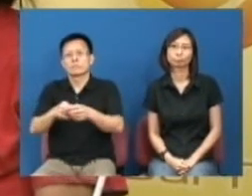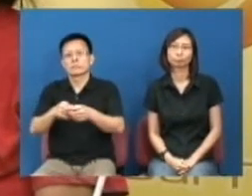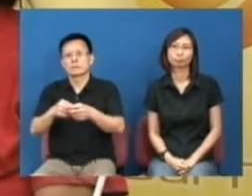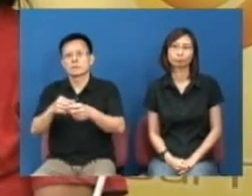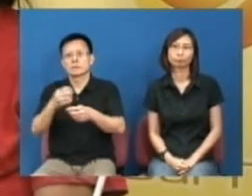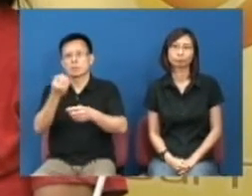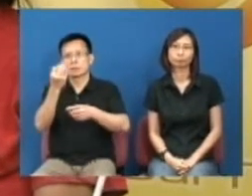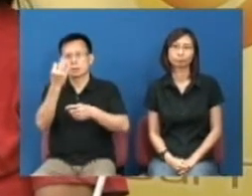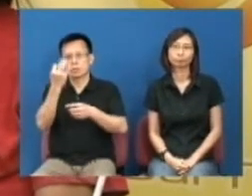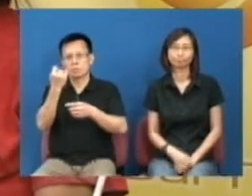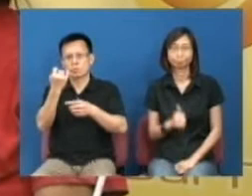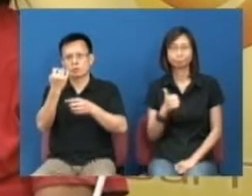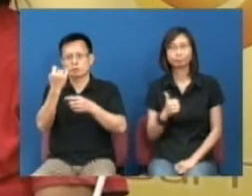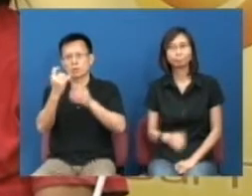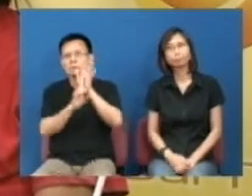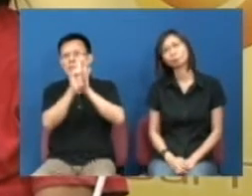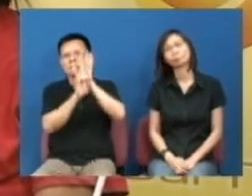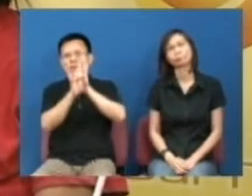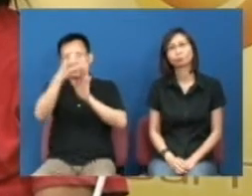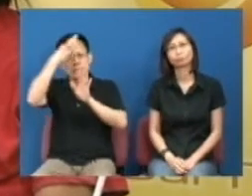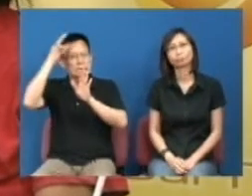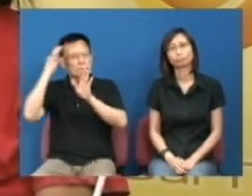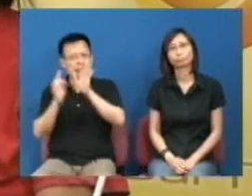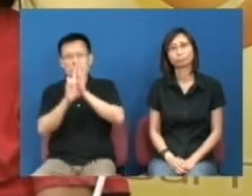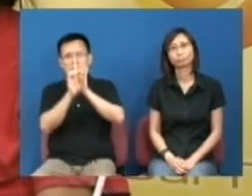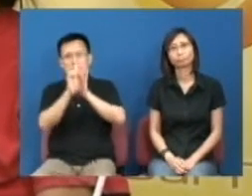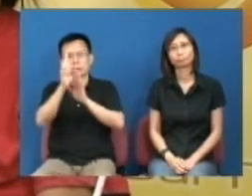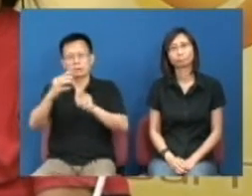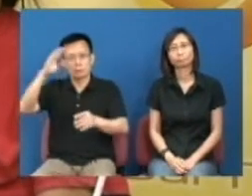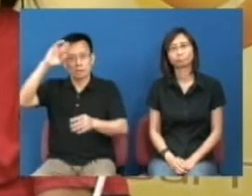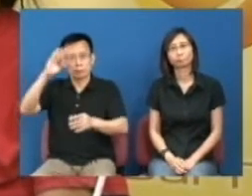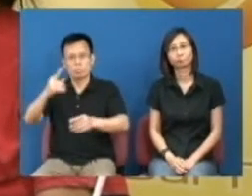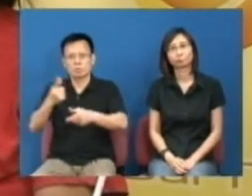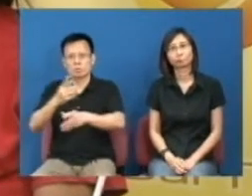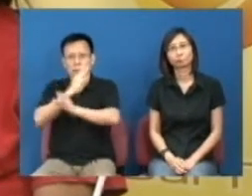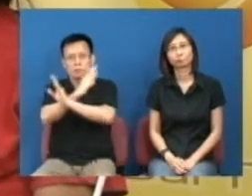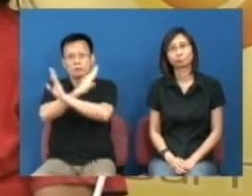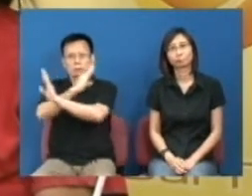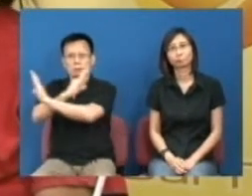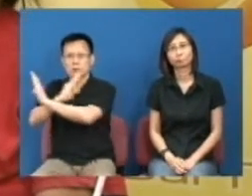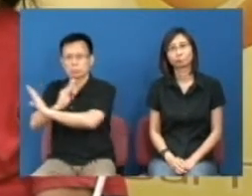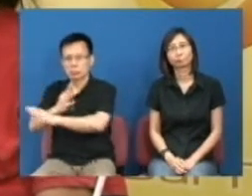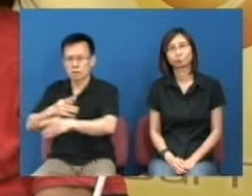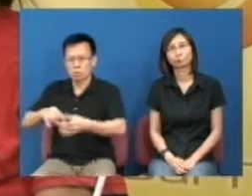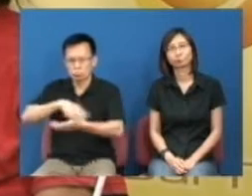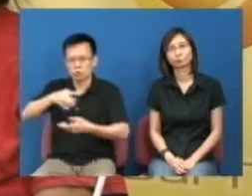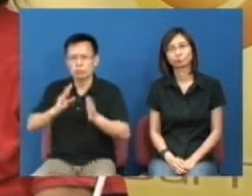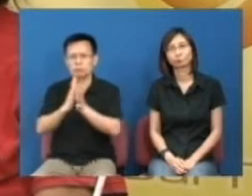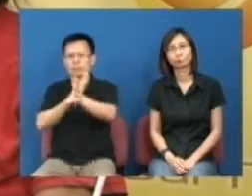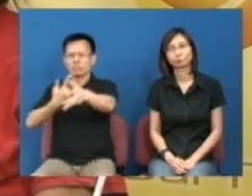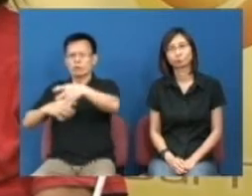30幾度、警方在維園不停地限制人出來、搞到混亂，跟著去